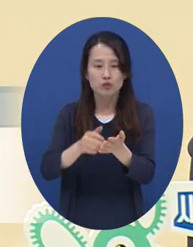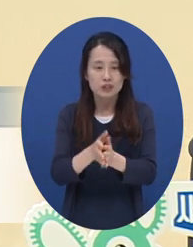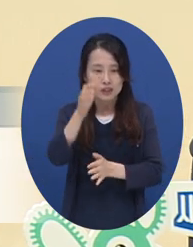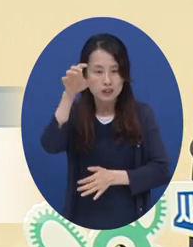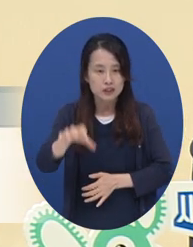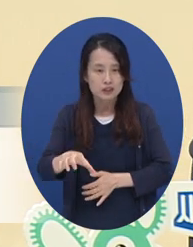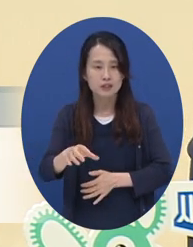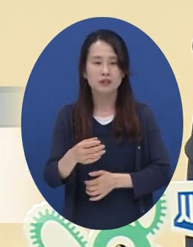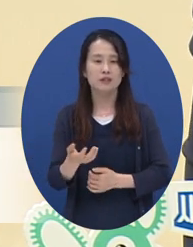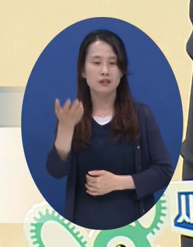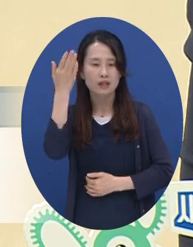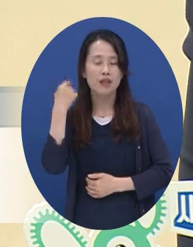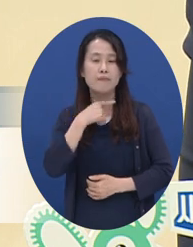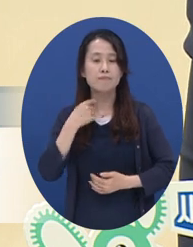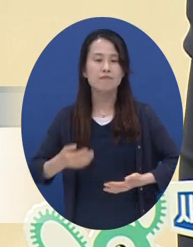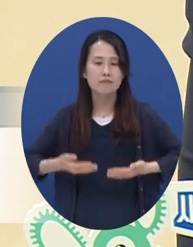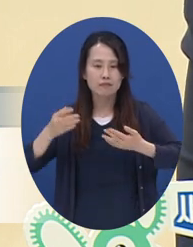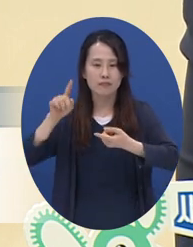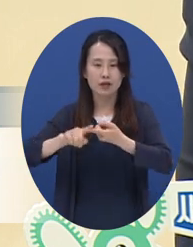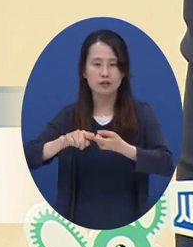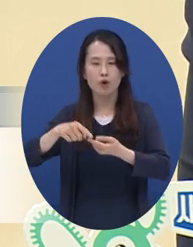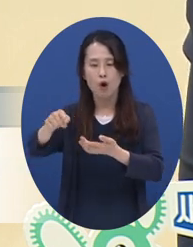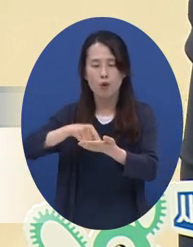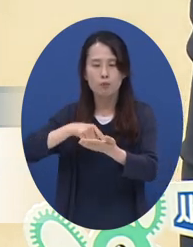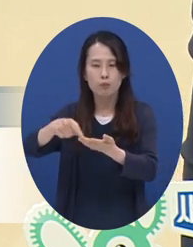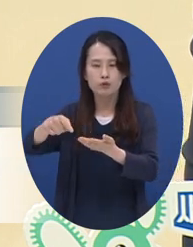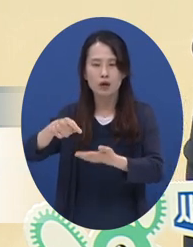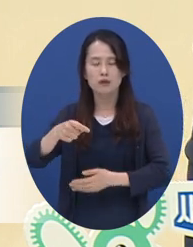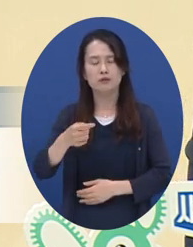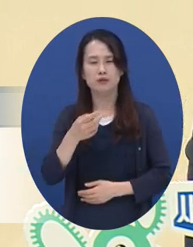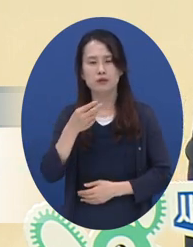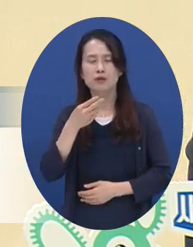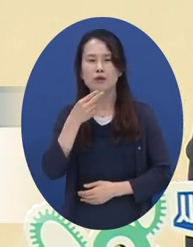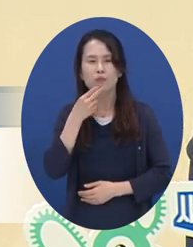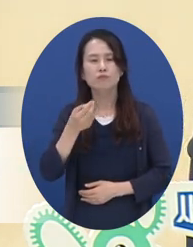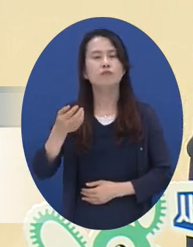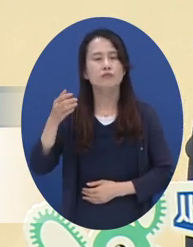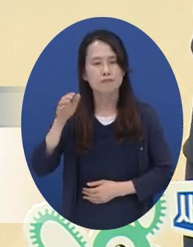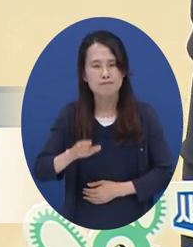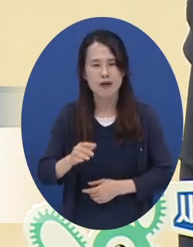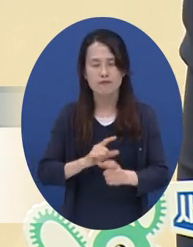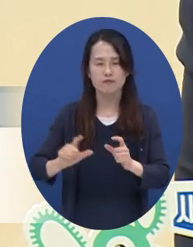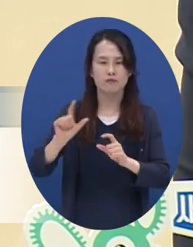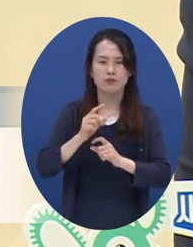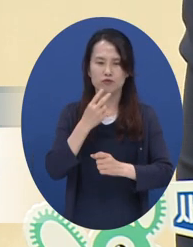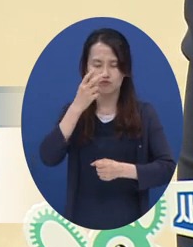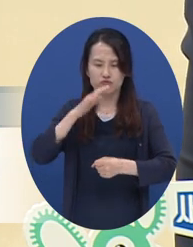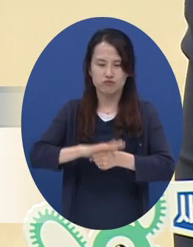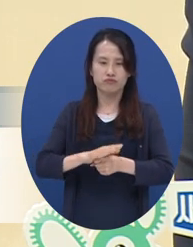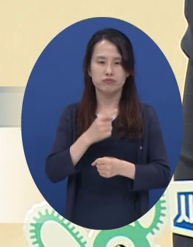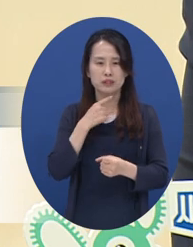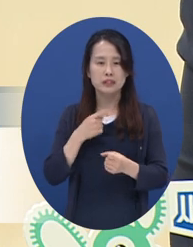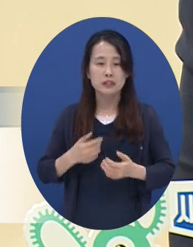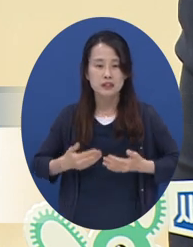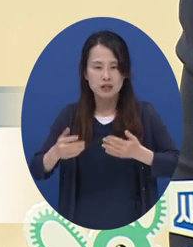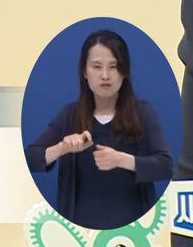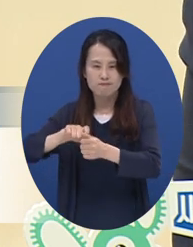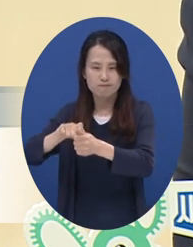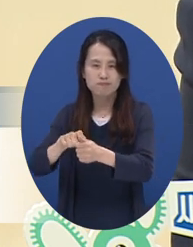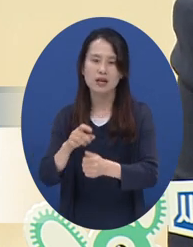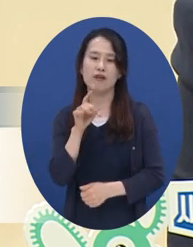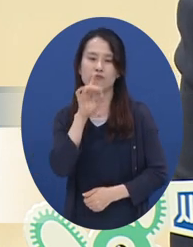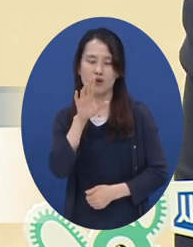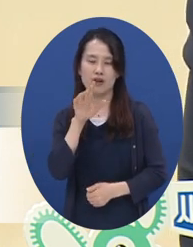또 동두천시에 우리가 과거의 그 희생에 대해서 보상은 할 수 없겠지만 더 이상